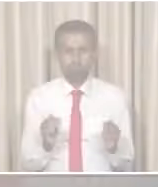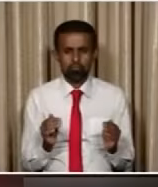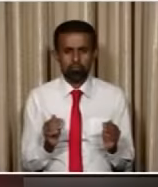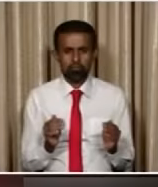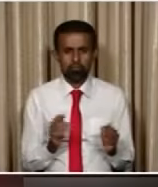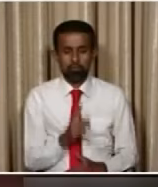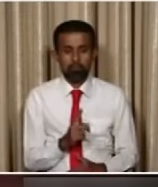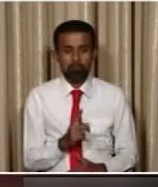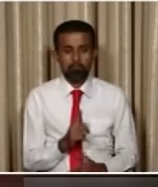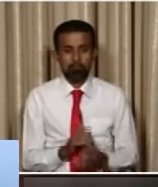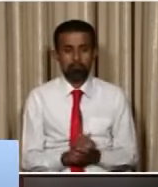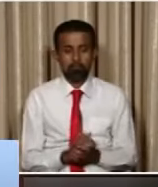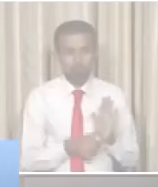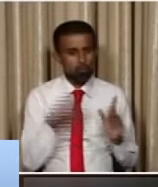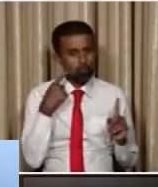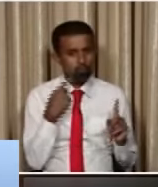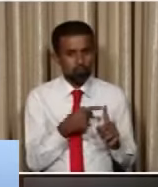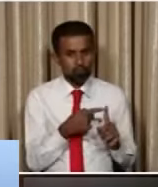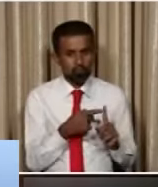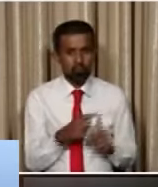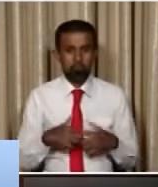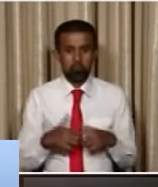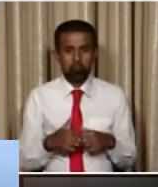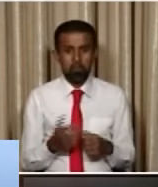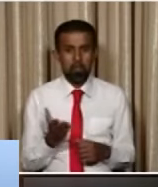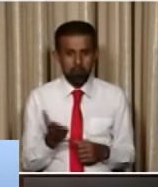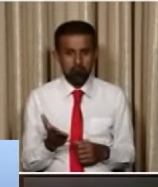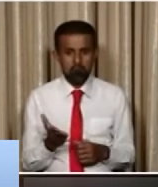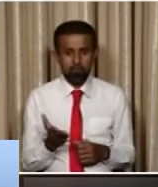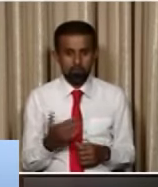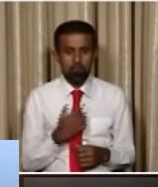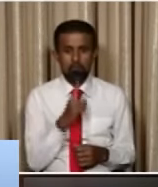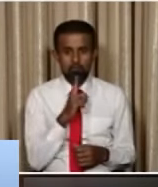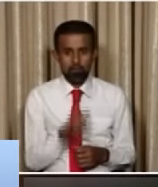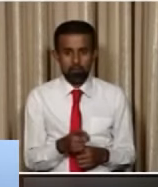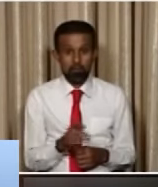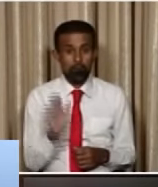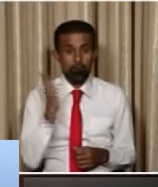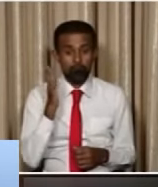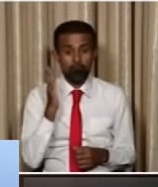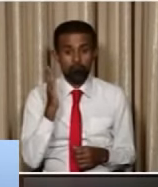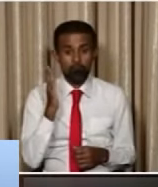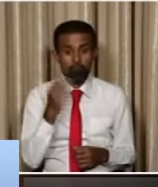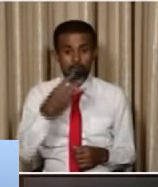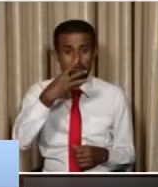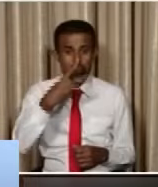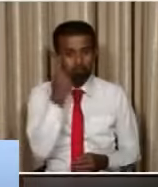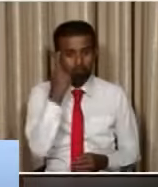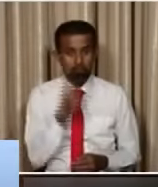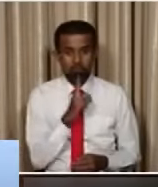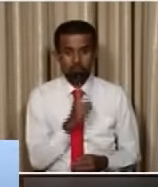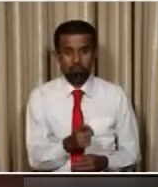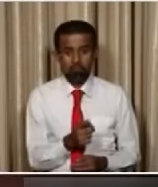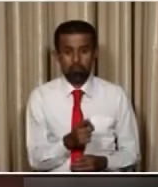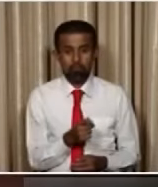companies. මේ පනත පිළිබඳව බරපතල ගැටලු තිබෙනවා. ඒ නිසා තමයි කියන්නේ ස්පෙෂල් මෙජොරිටි එකකට 3/2කට යා යුතුයි කියන එක.